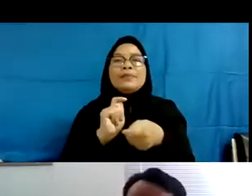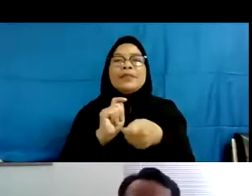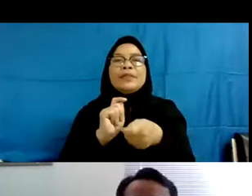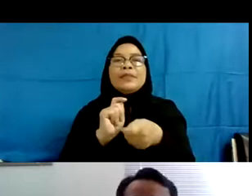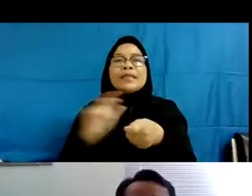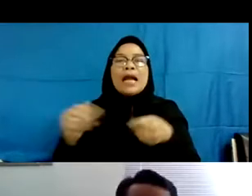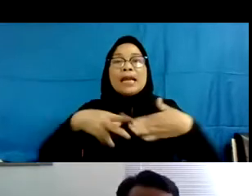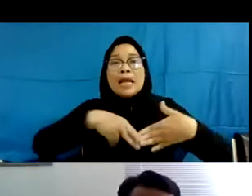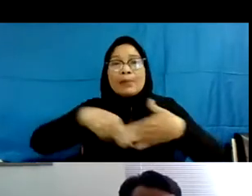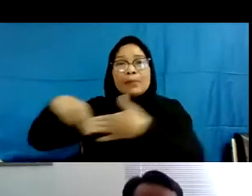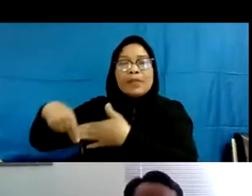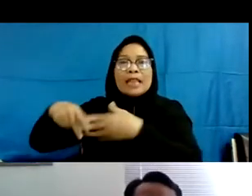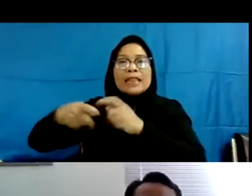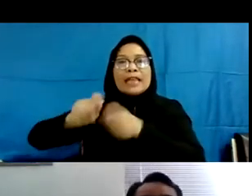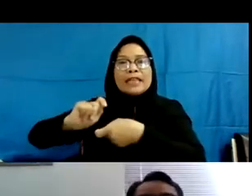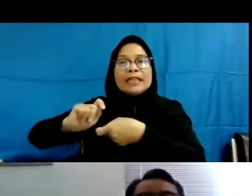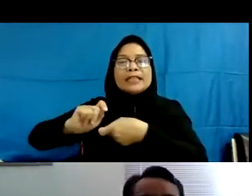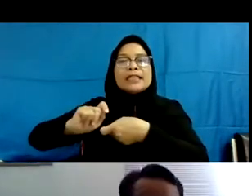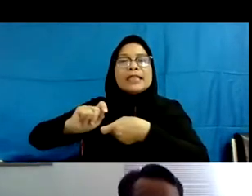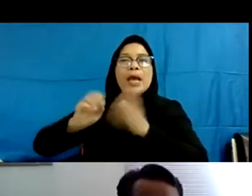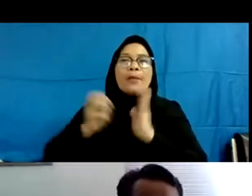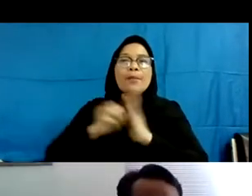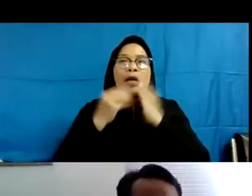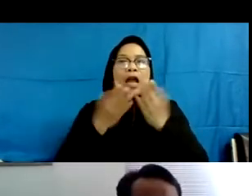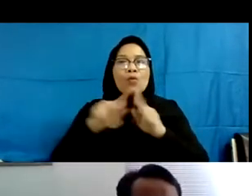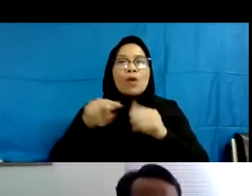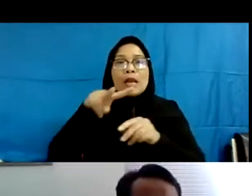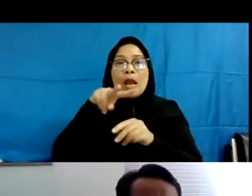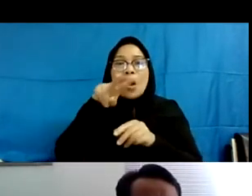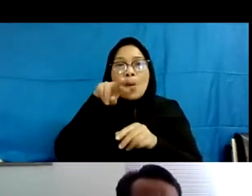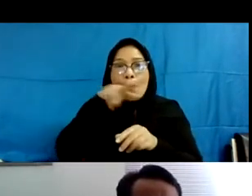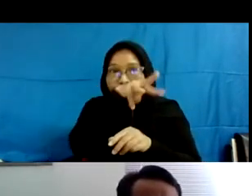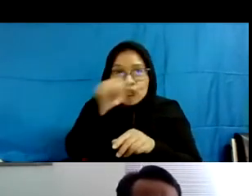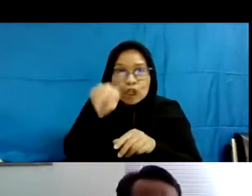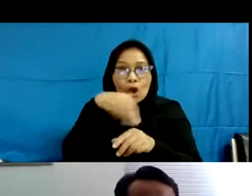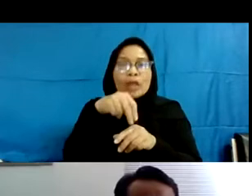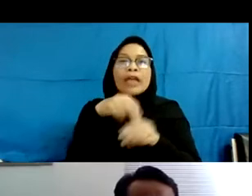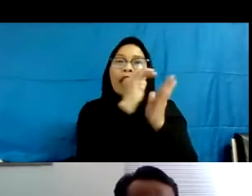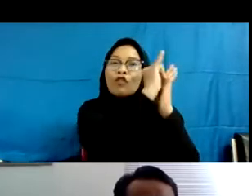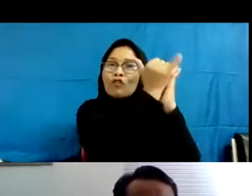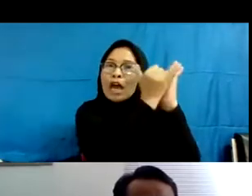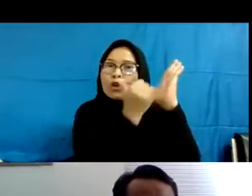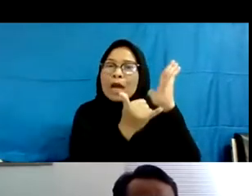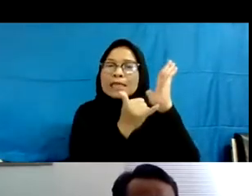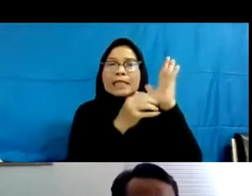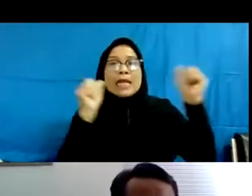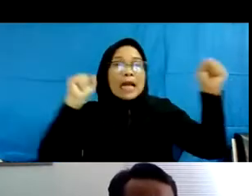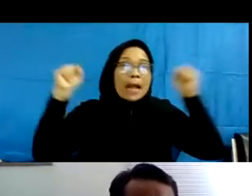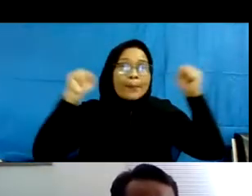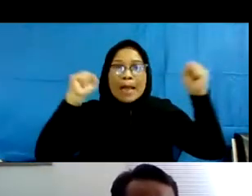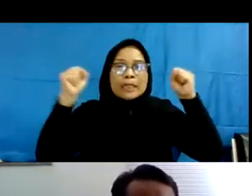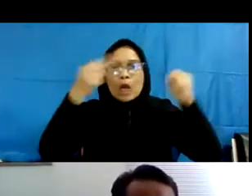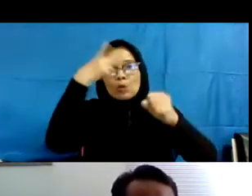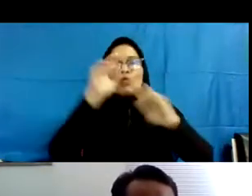bimbingan teknis, kemudian juga melakukan monitoring dan evaluasi, juga kampanye untuk pencegahan